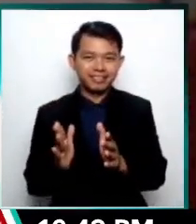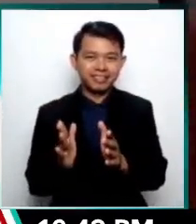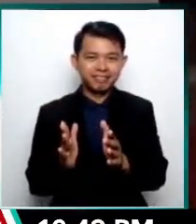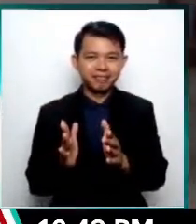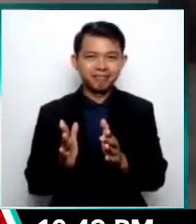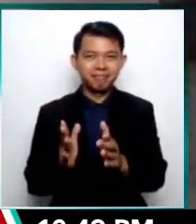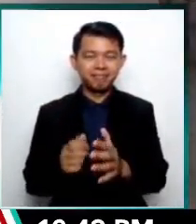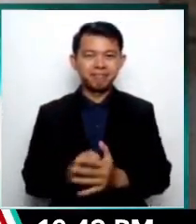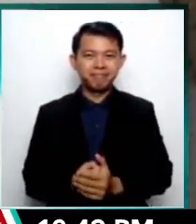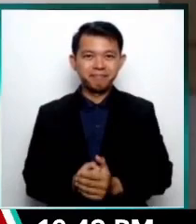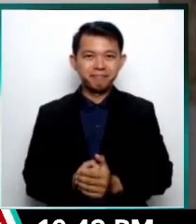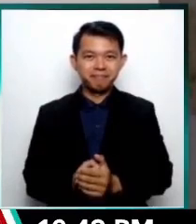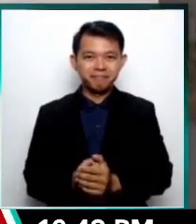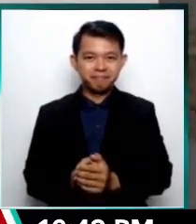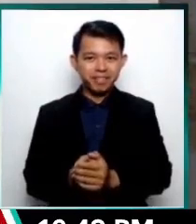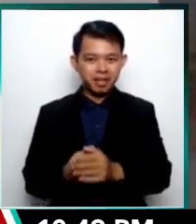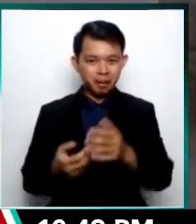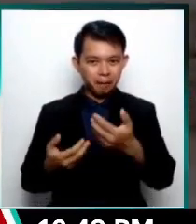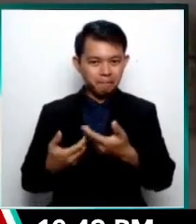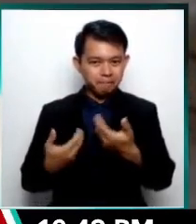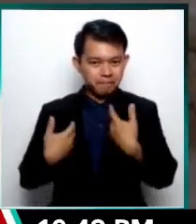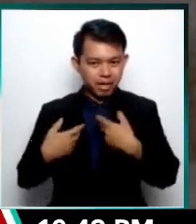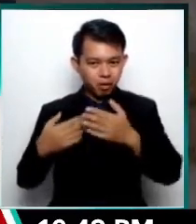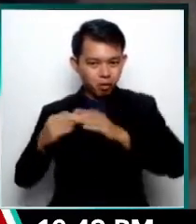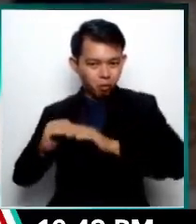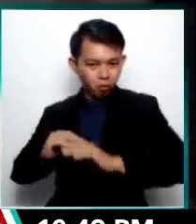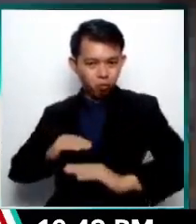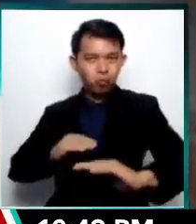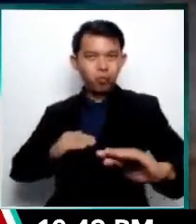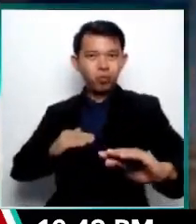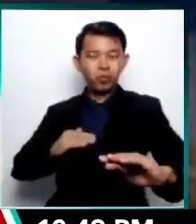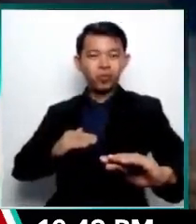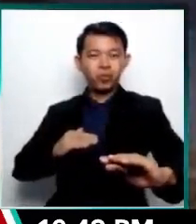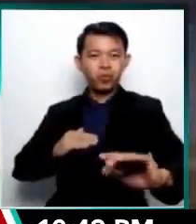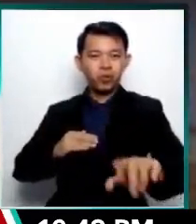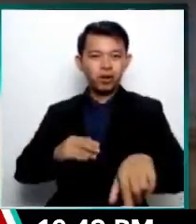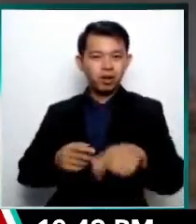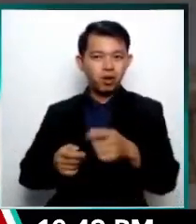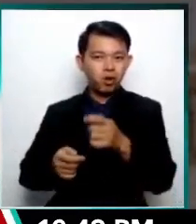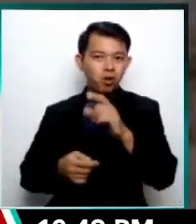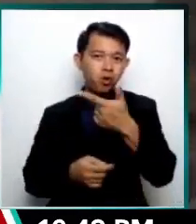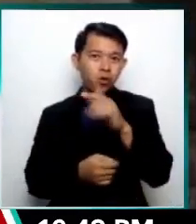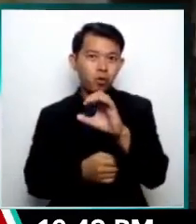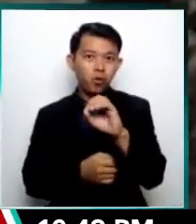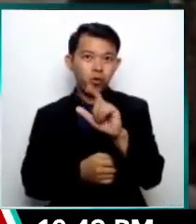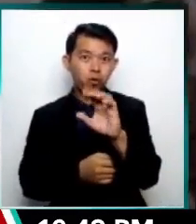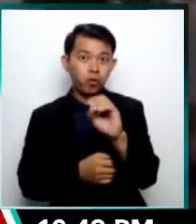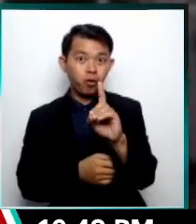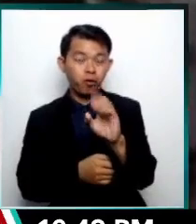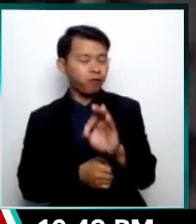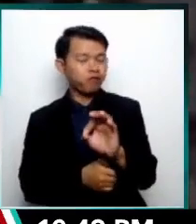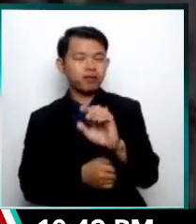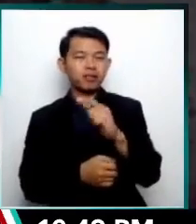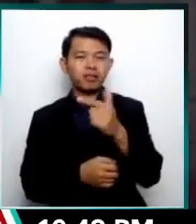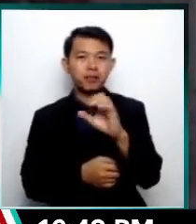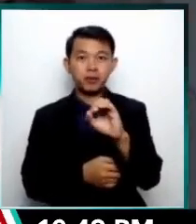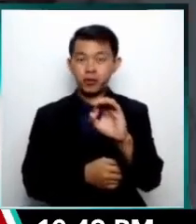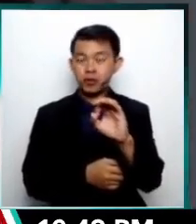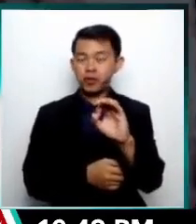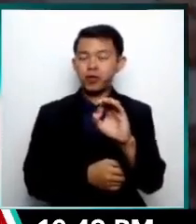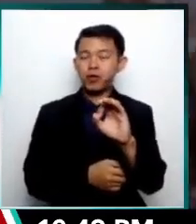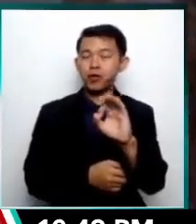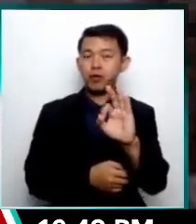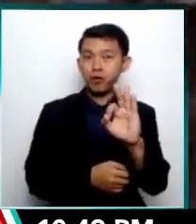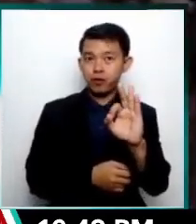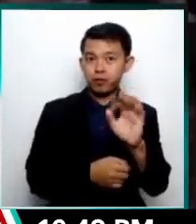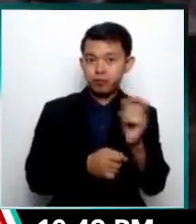Naglatag pa ng mini, as in mini golf course. Literal na paandar sa sportswear